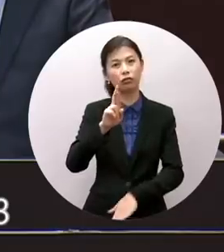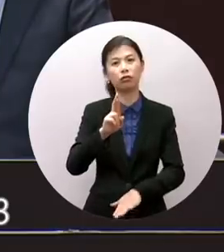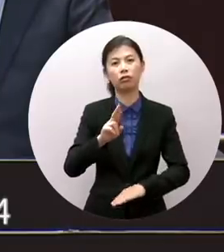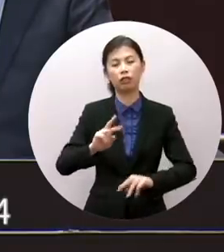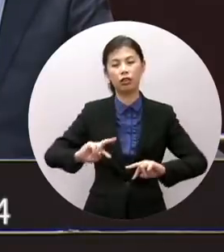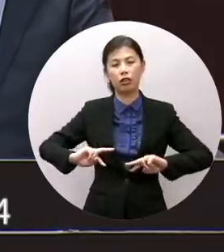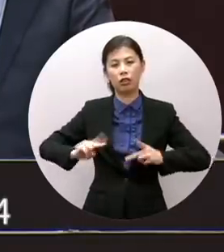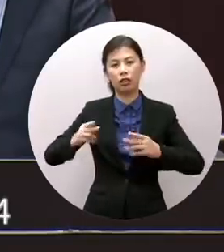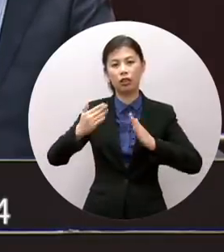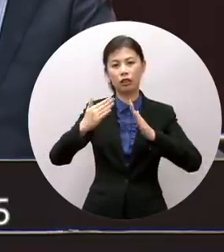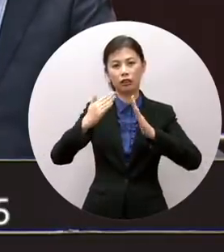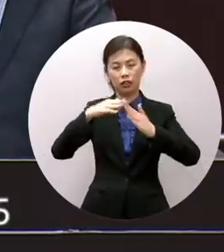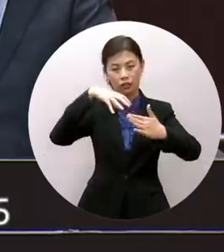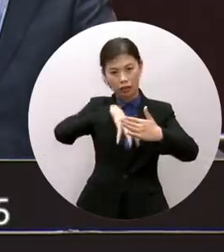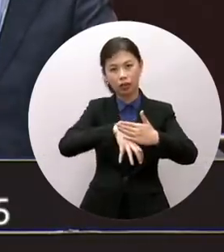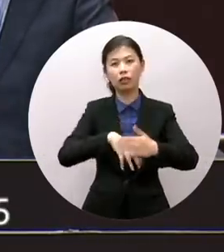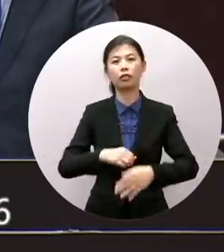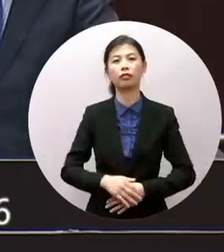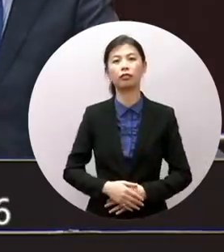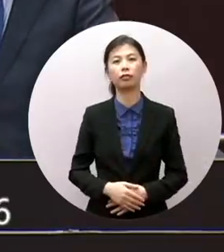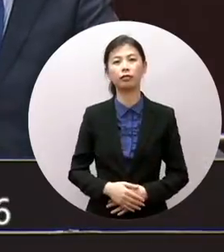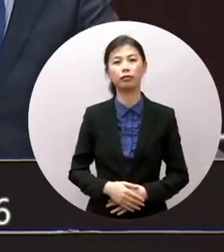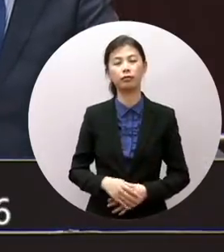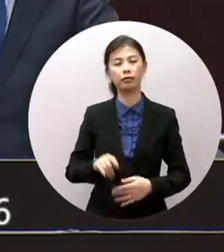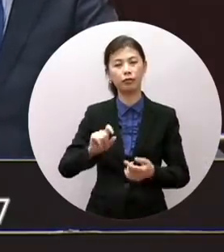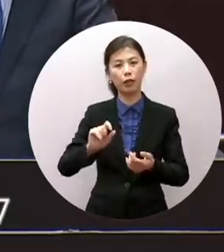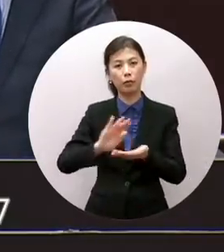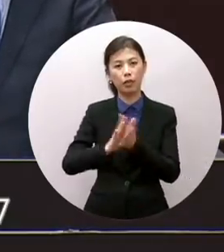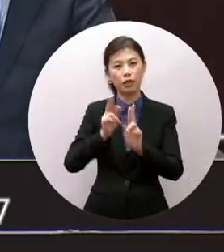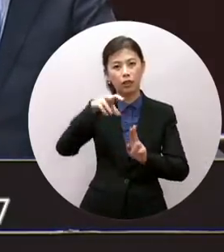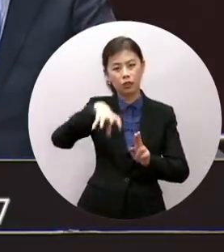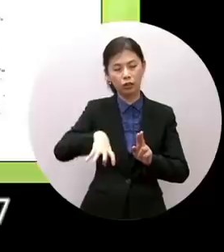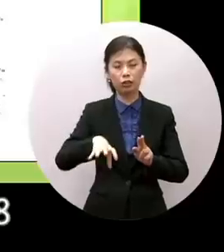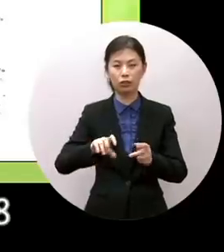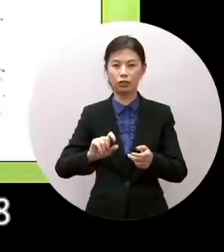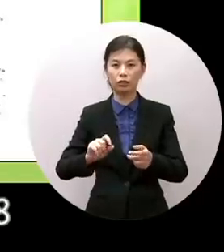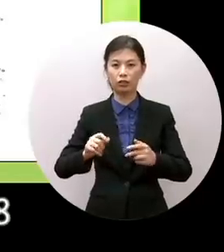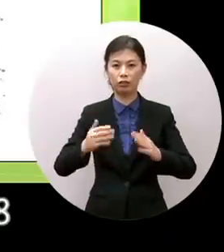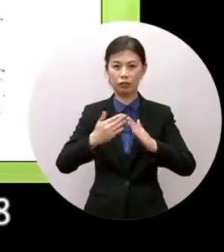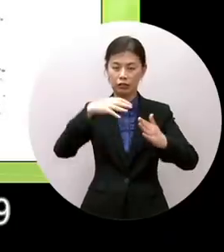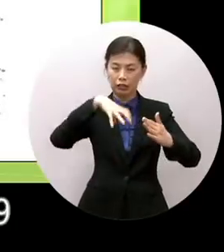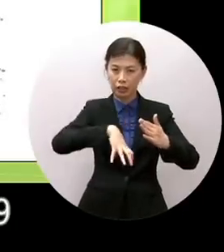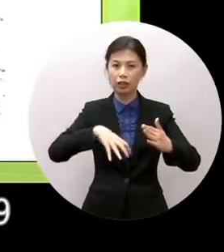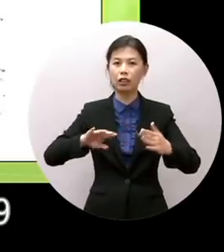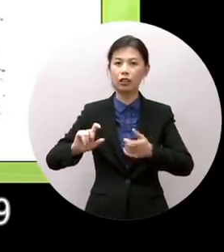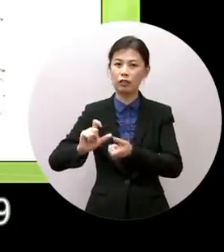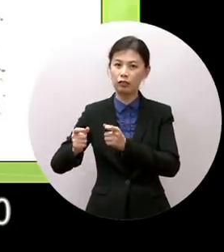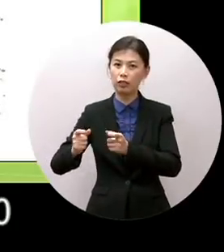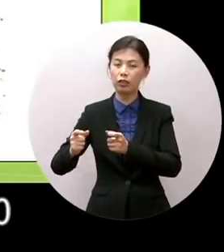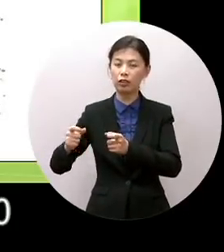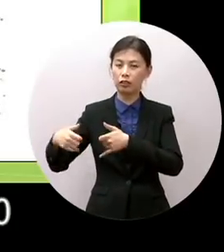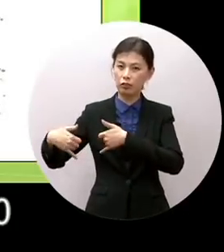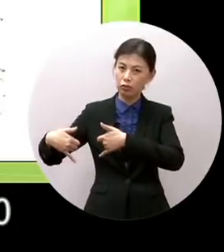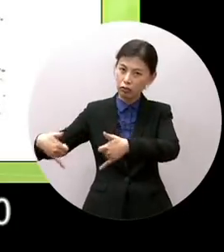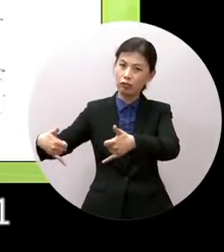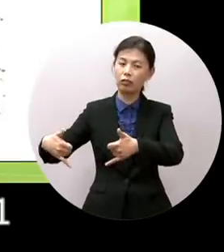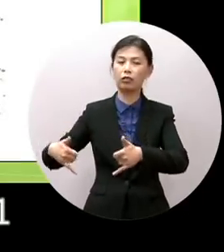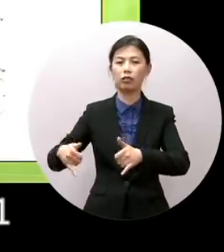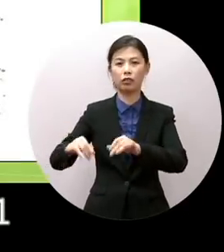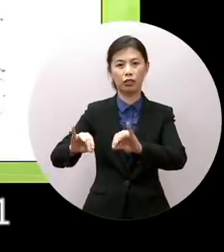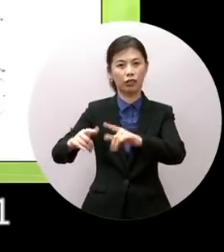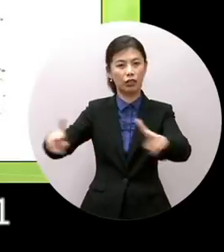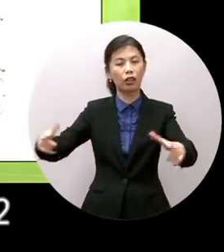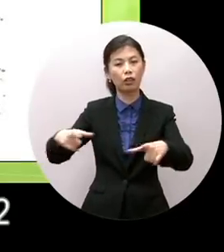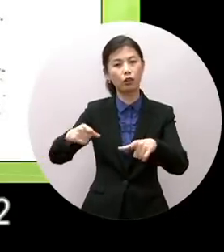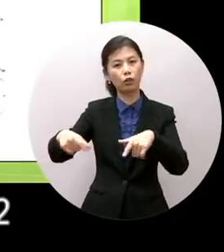内化要完成，包含咱的周边这个绿荫大道20米。包含咱的2.1公顷的咱的公